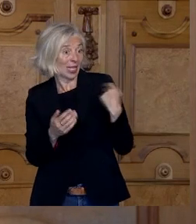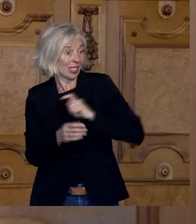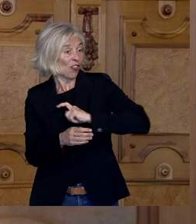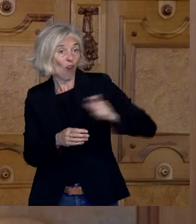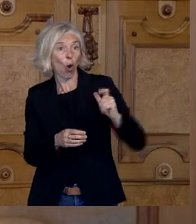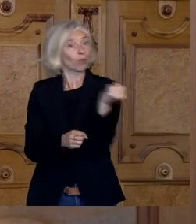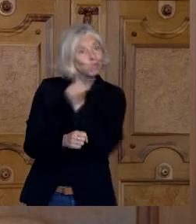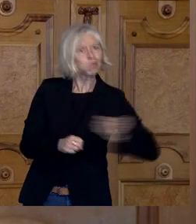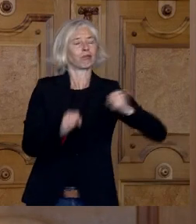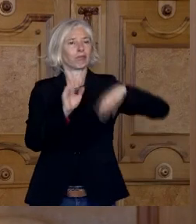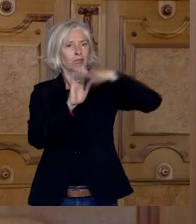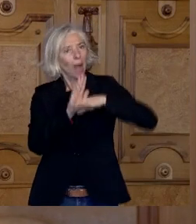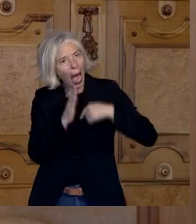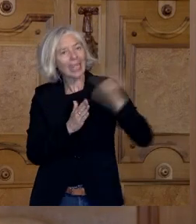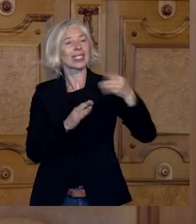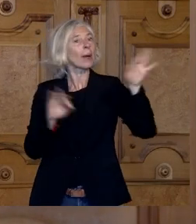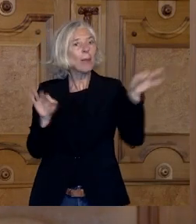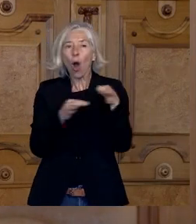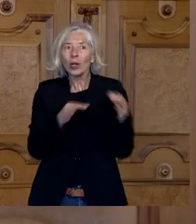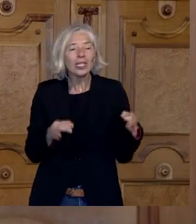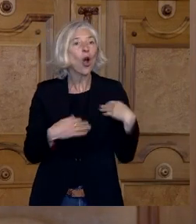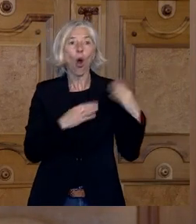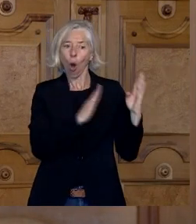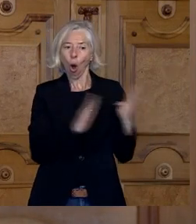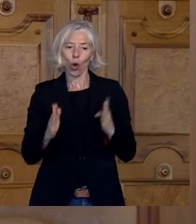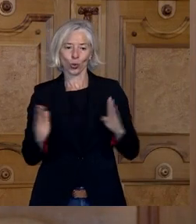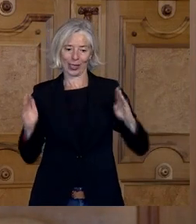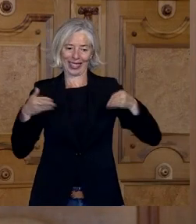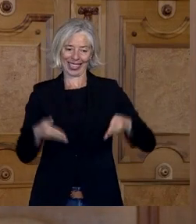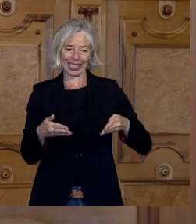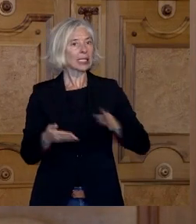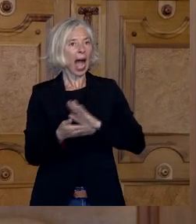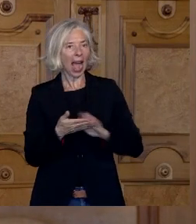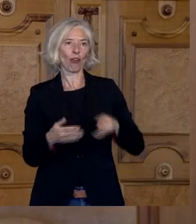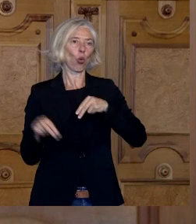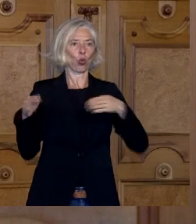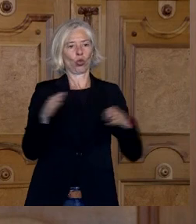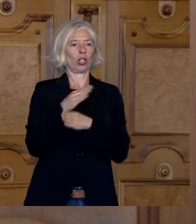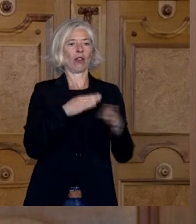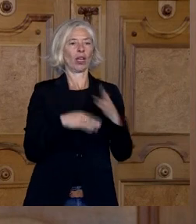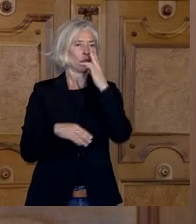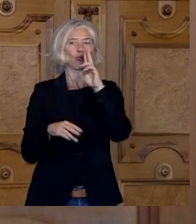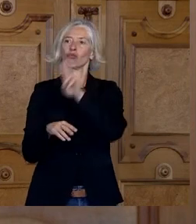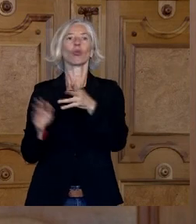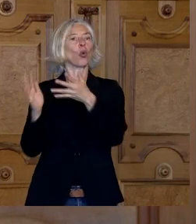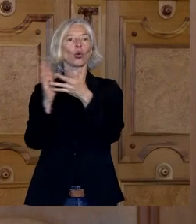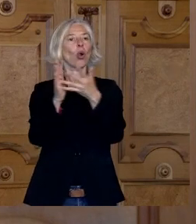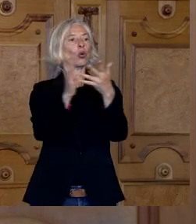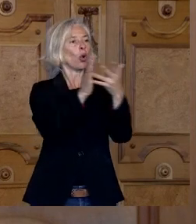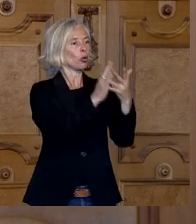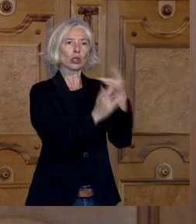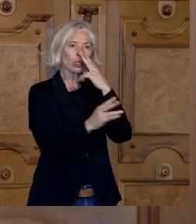und geahndet werden mussten, dass also einfache Belehrungen genügend zeigen, dass die Bürgerinnen und Bürger der Stadt Augsburg verantwortungsvoll mit der Situation